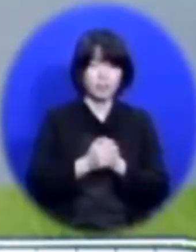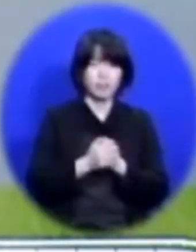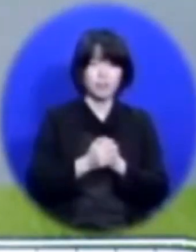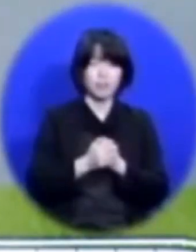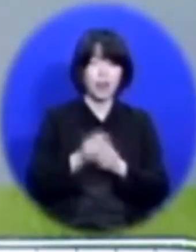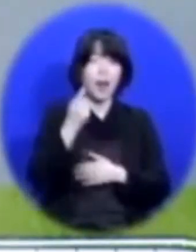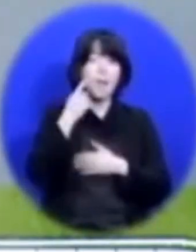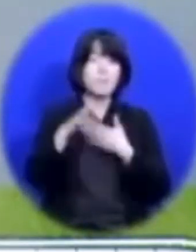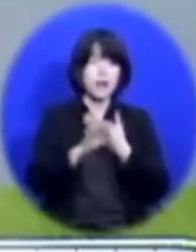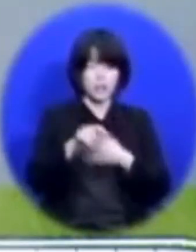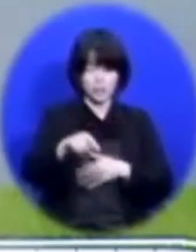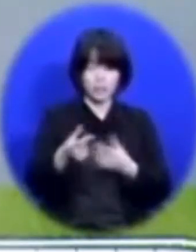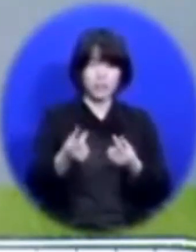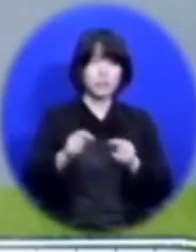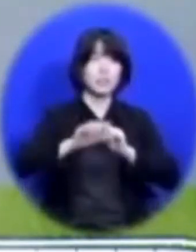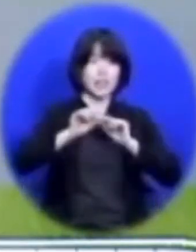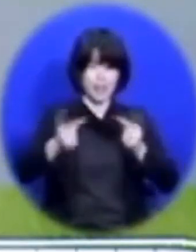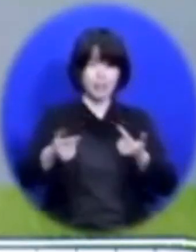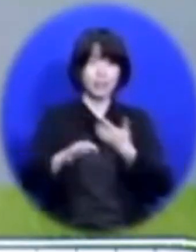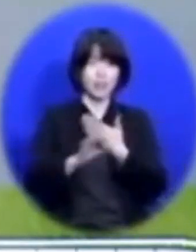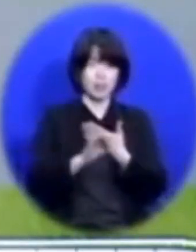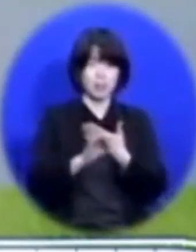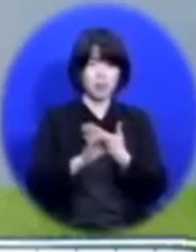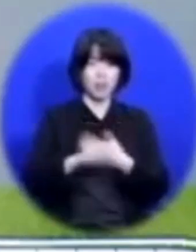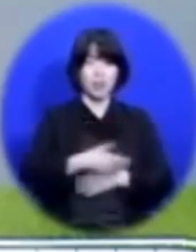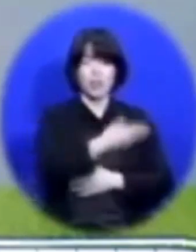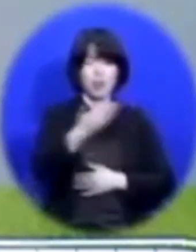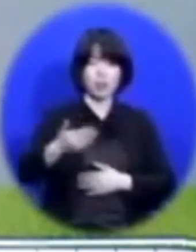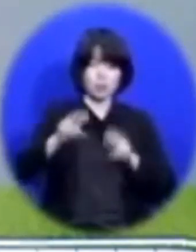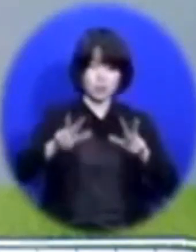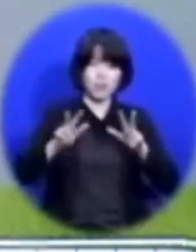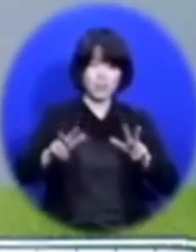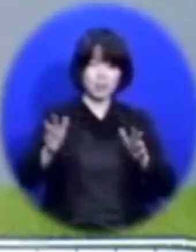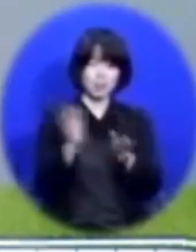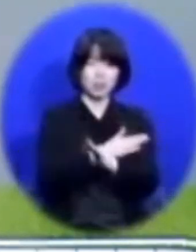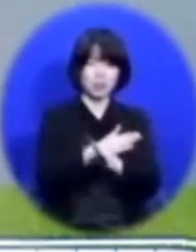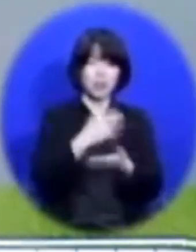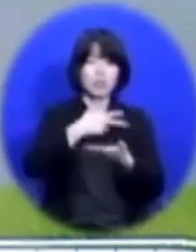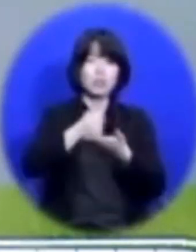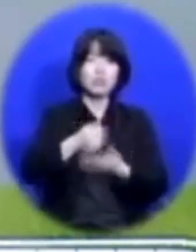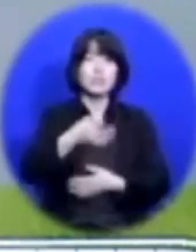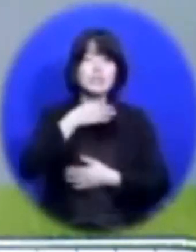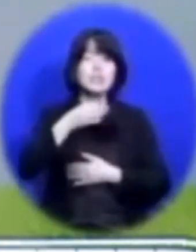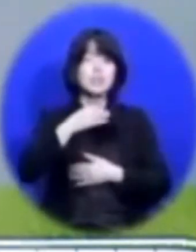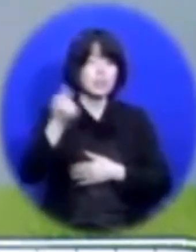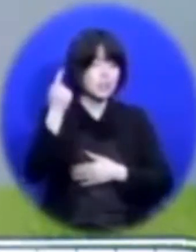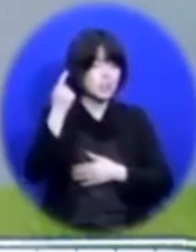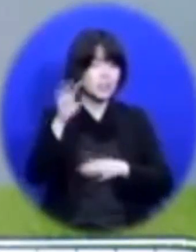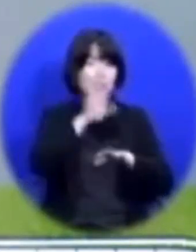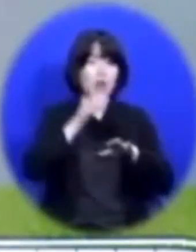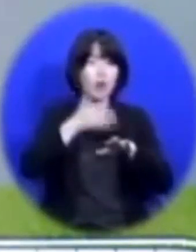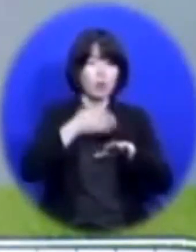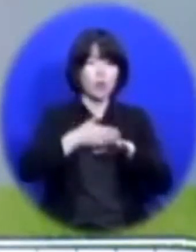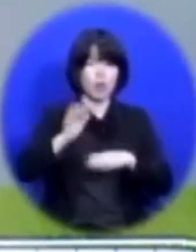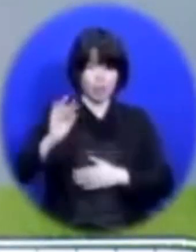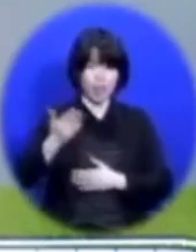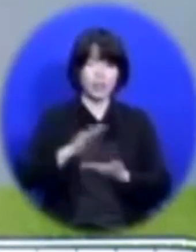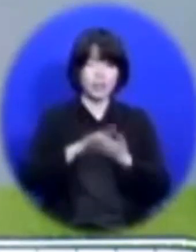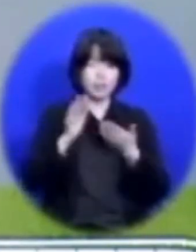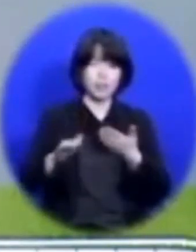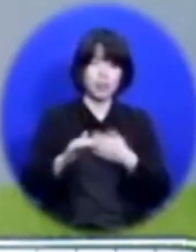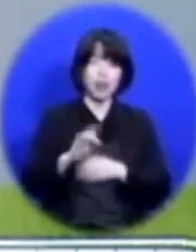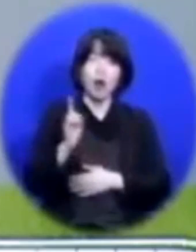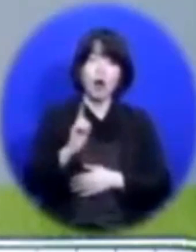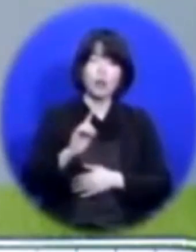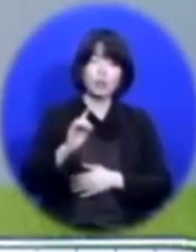,지금부터주님 의음성을듣는훈련을시작해야합니다 .여러분